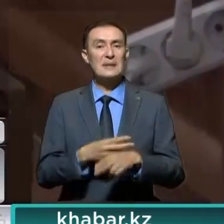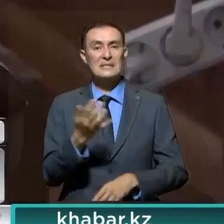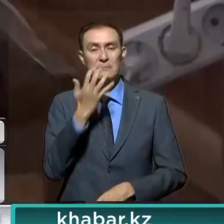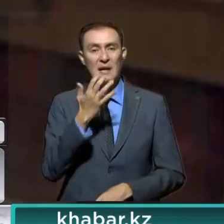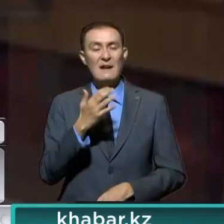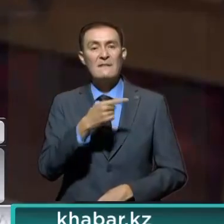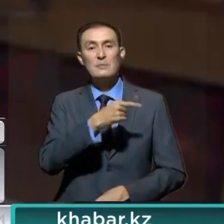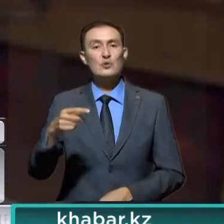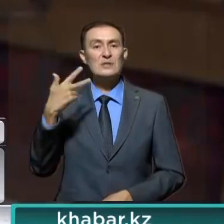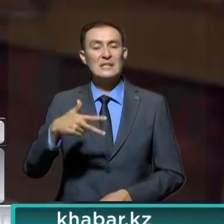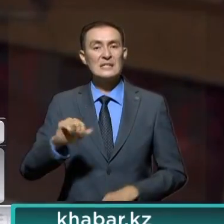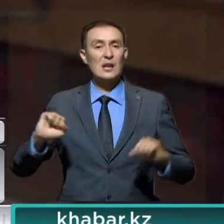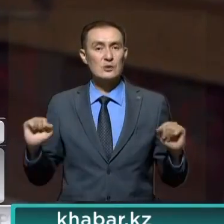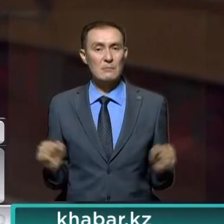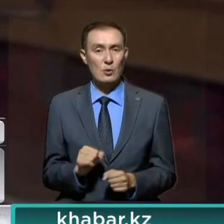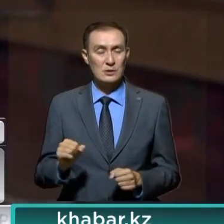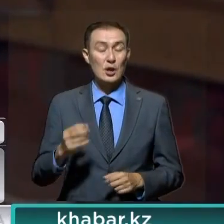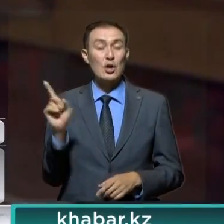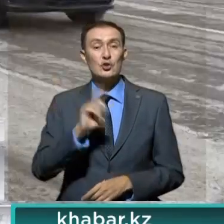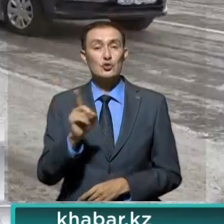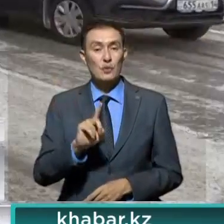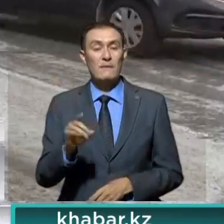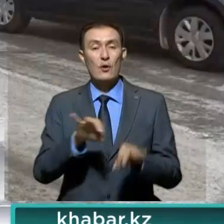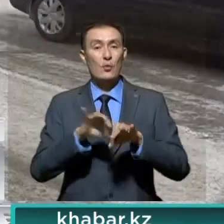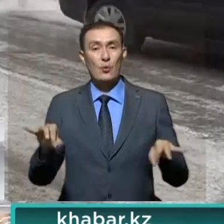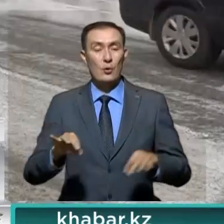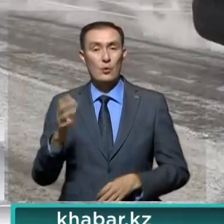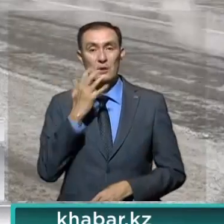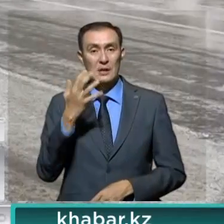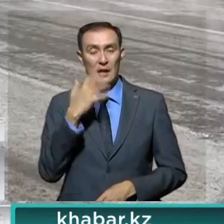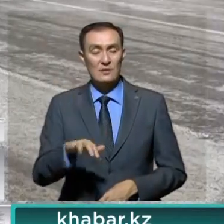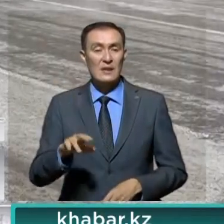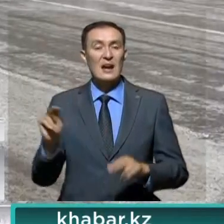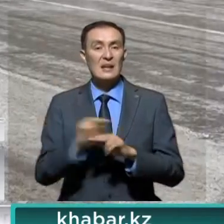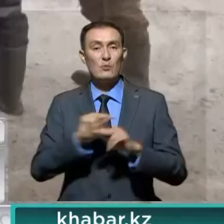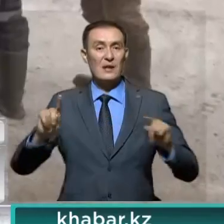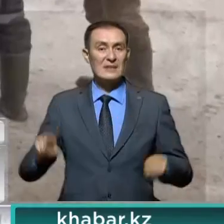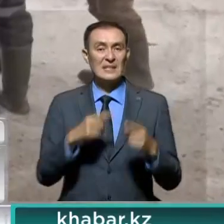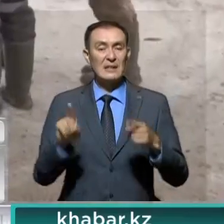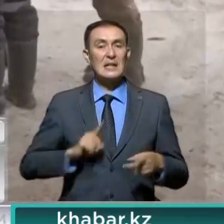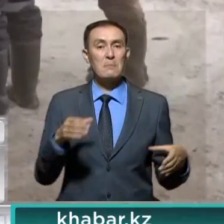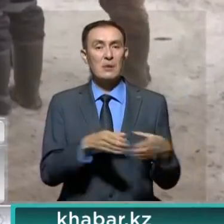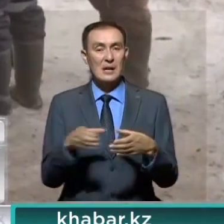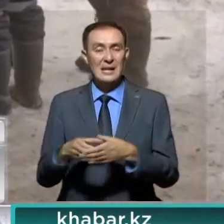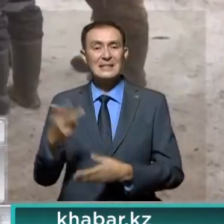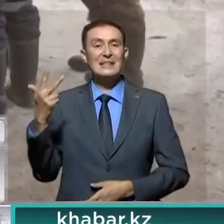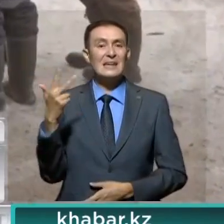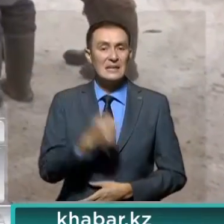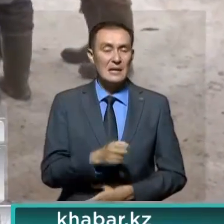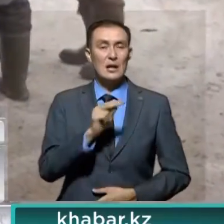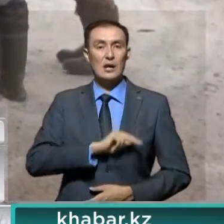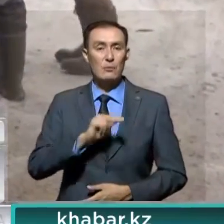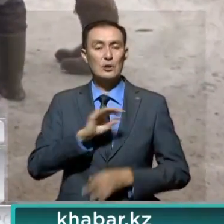в 30-градусные морозы. Тогда, чтобы по артериям города пошло тепло, ремонтно-восстановительные бригады почти 3 недели